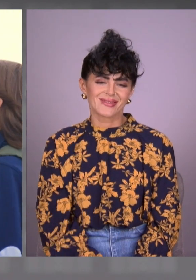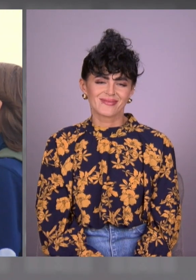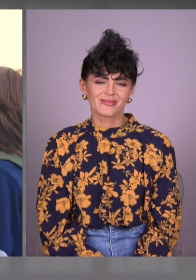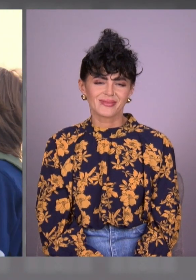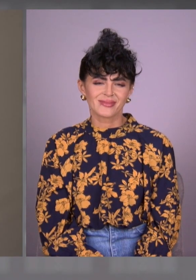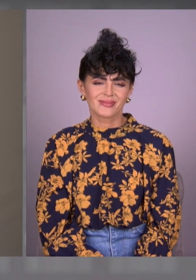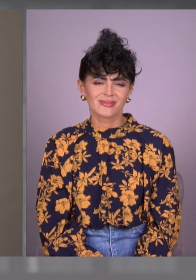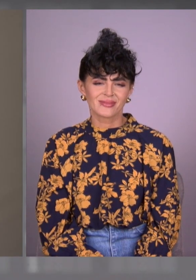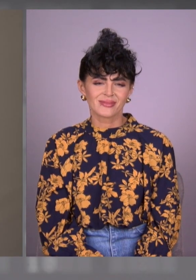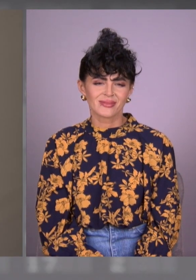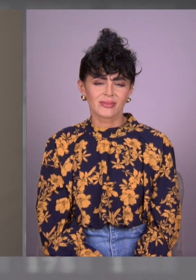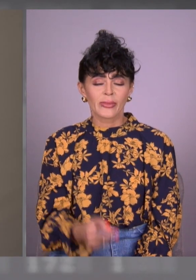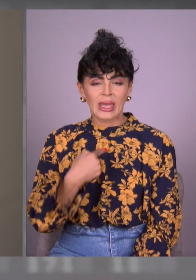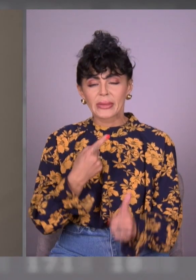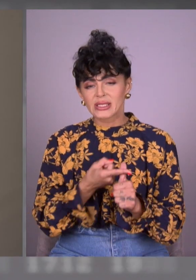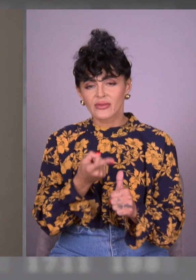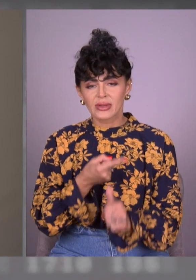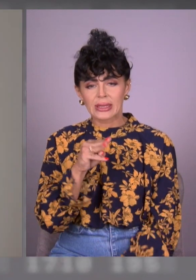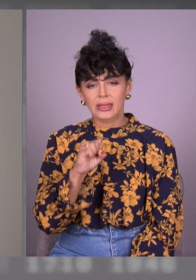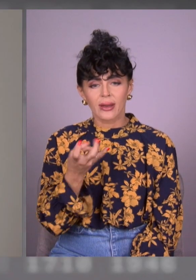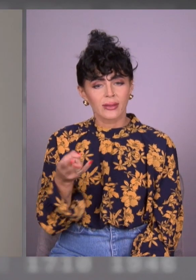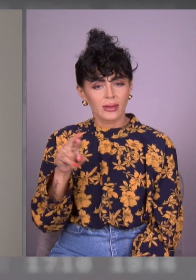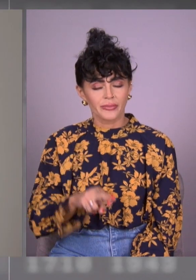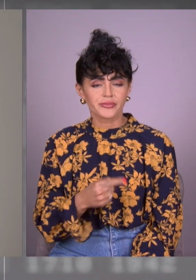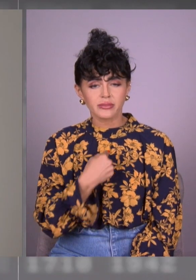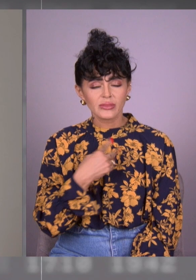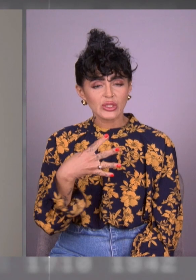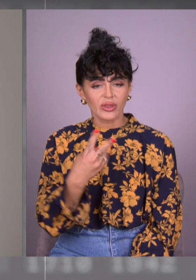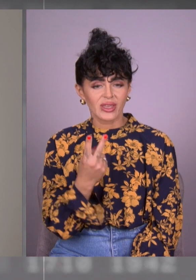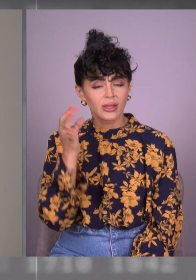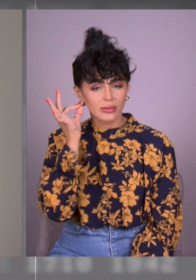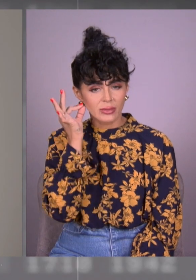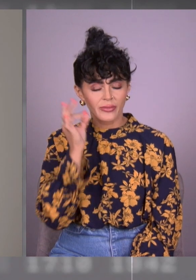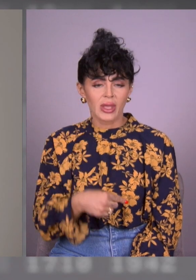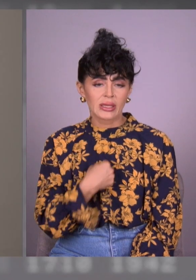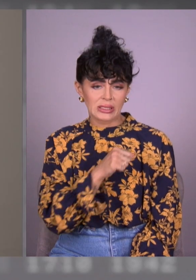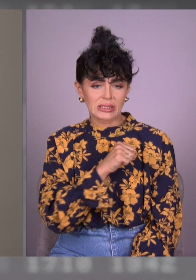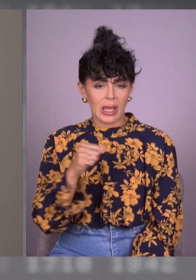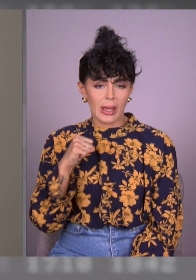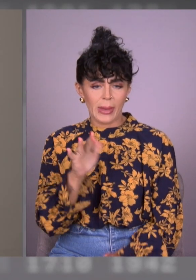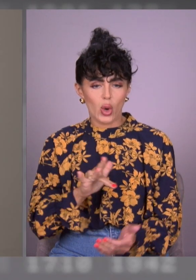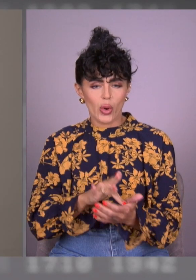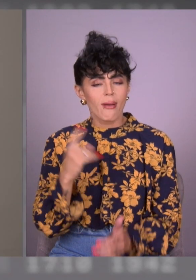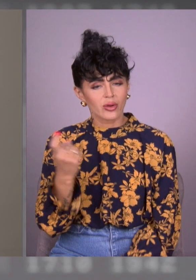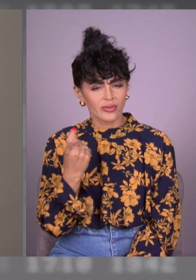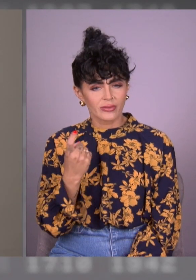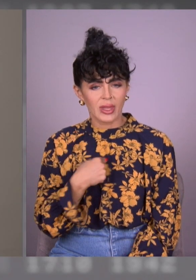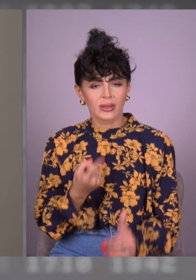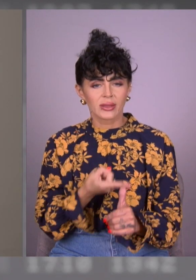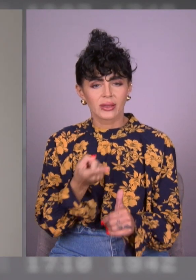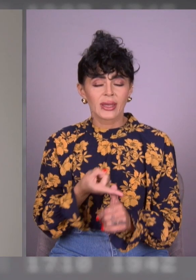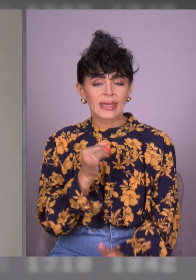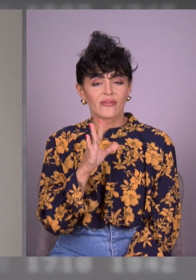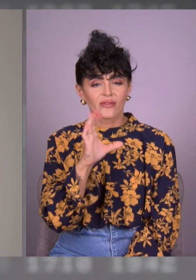Привіт! Мене звати Тетяна Супрун, мені 42 роки і я з Харкова. Мене звати